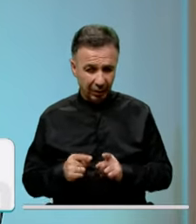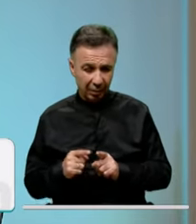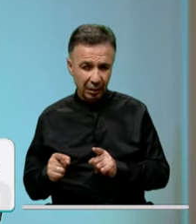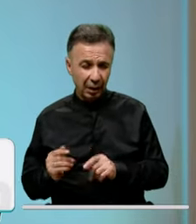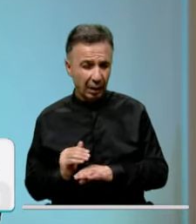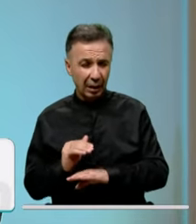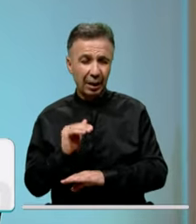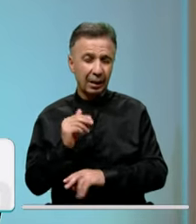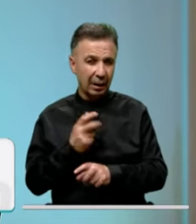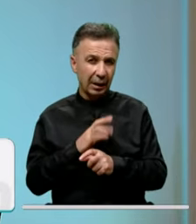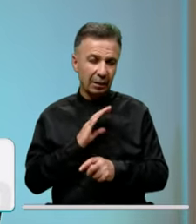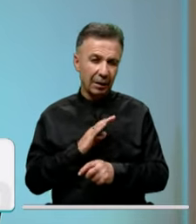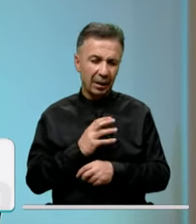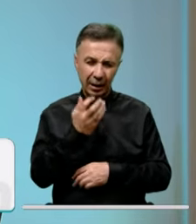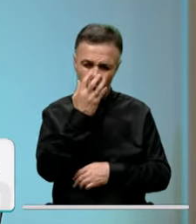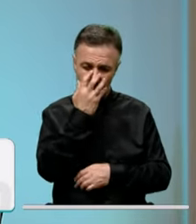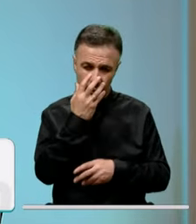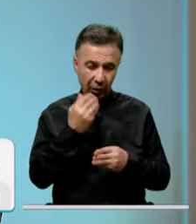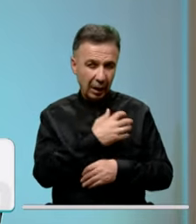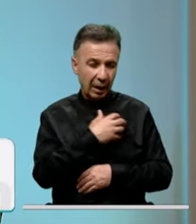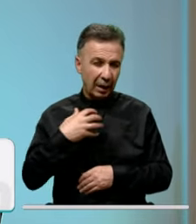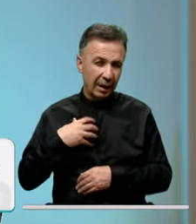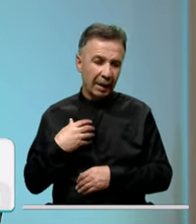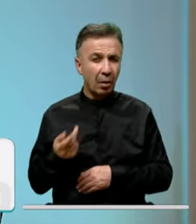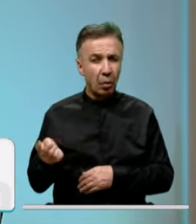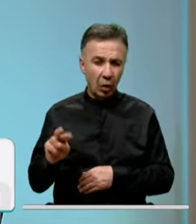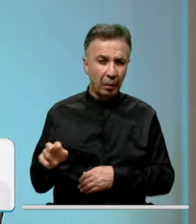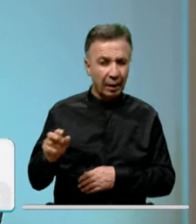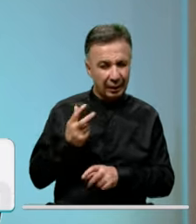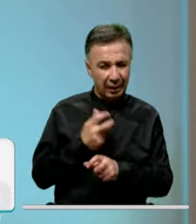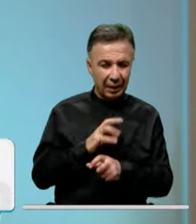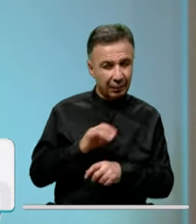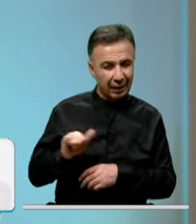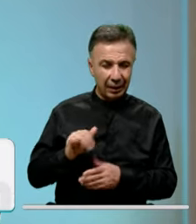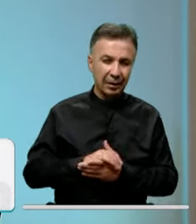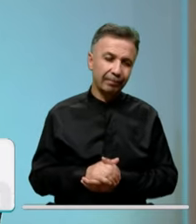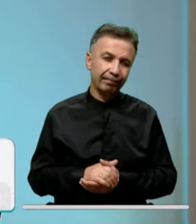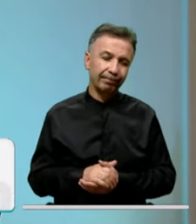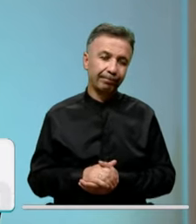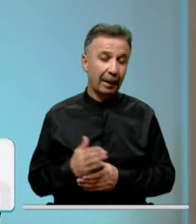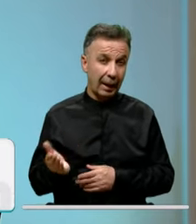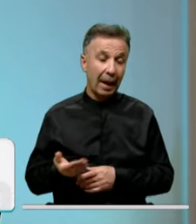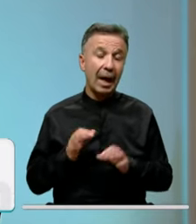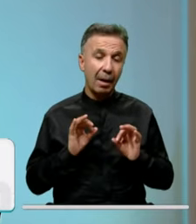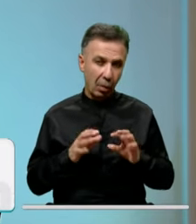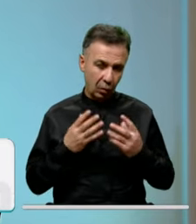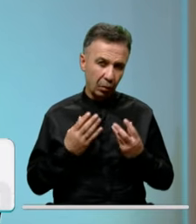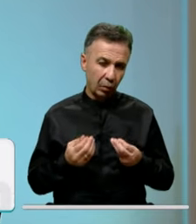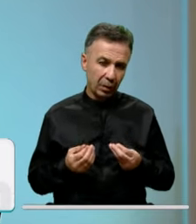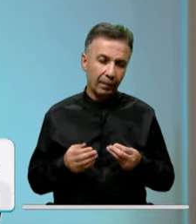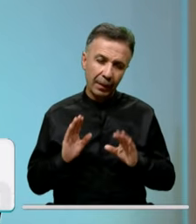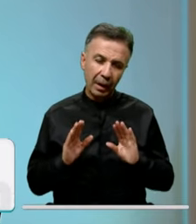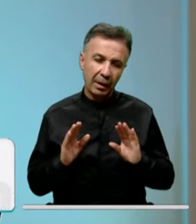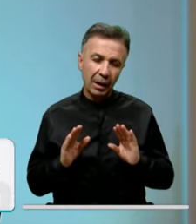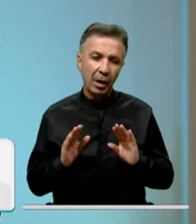Hatta yoğun bakıma alındı anne. Anneyi kaybedeceğiz. Veya kalıcı bir hasar kalacak. Eğer böyleyse ancak